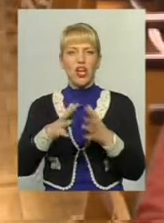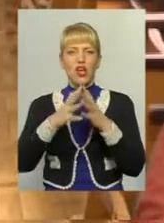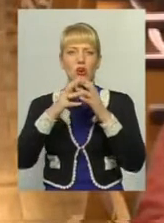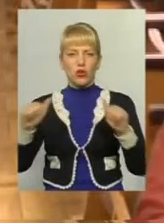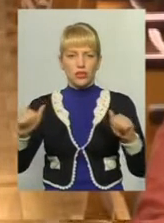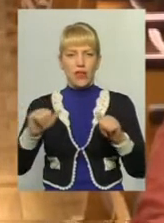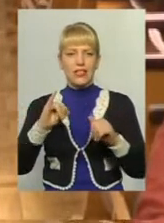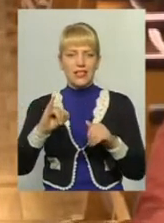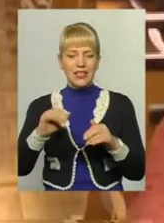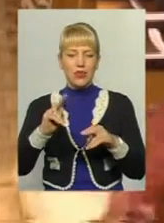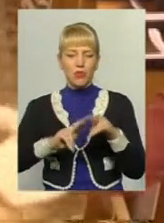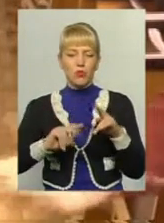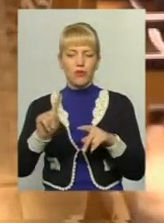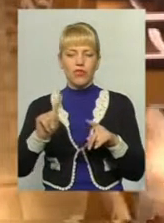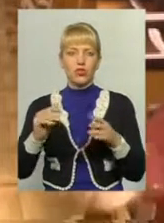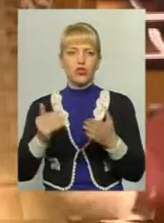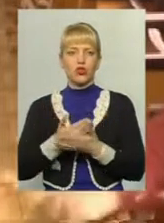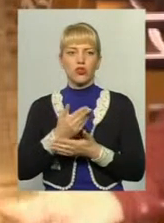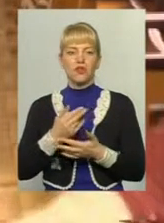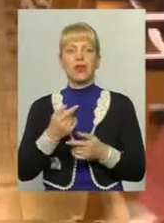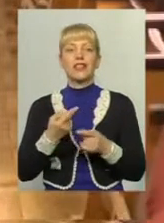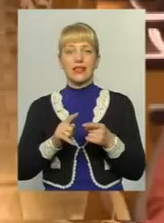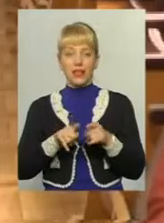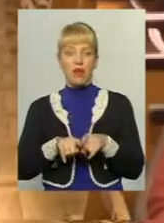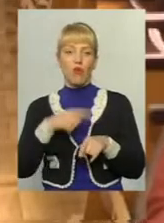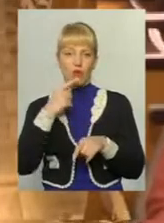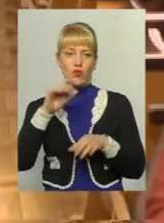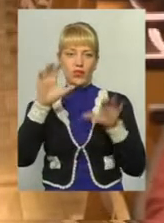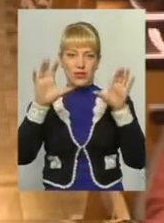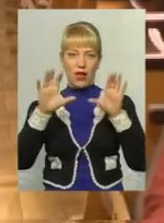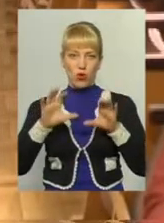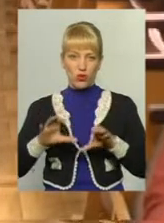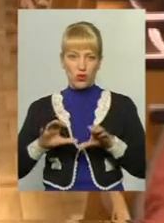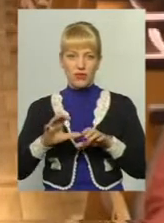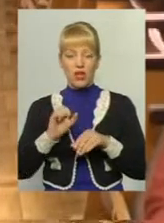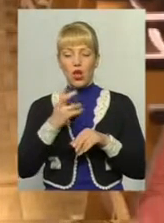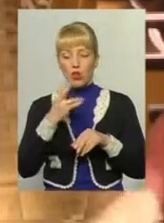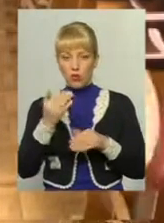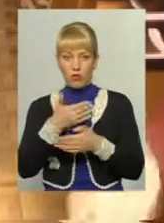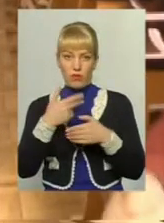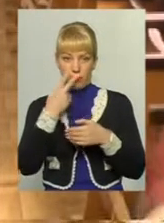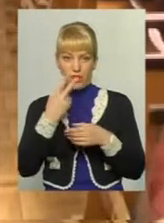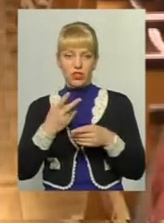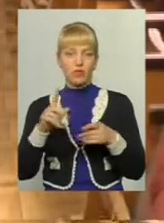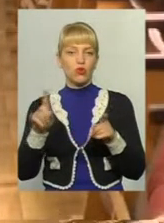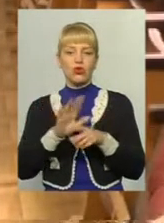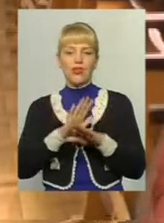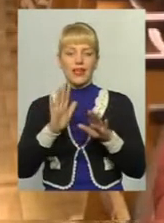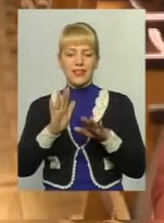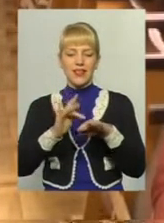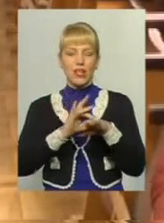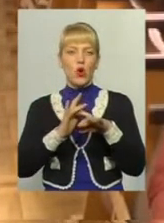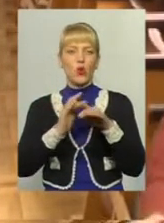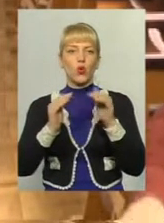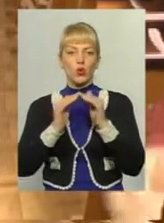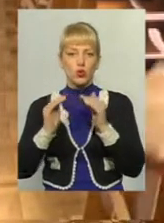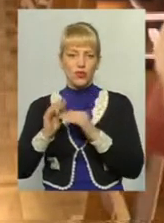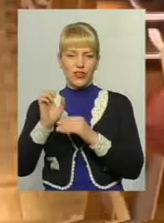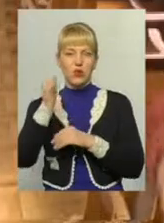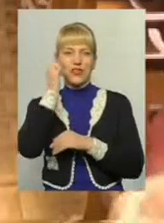ретельно прорахувати та зважити. Фундамент існує 50 років. Тобто за 50 років ваш будинок, хрущовку вже